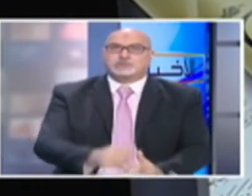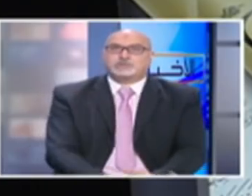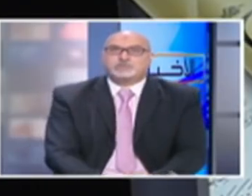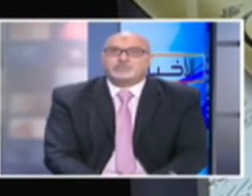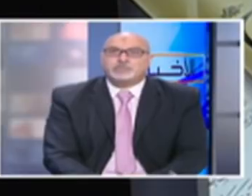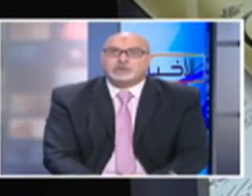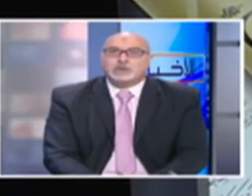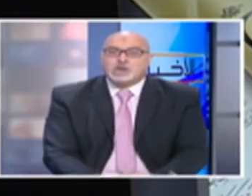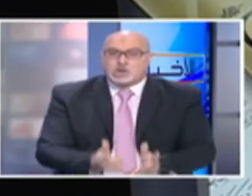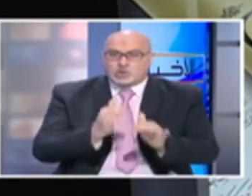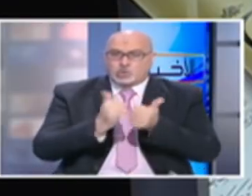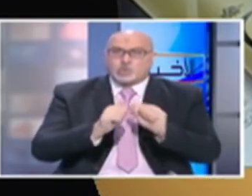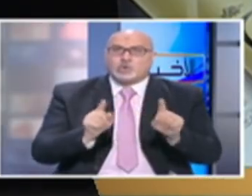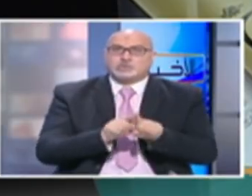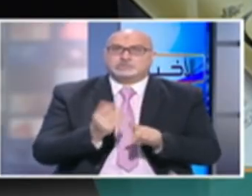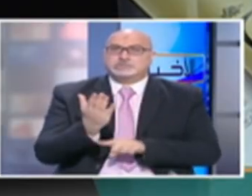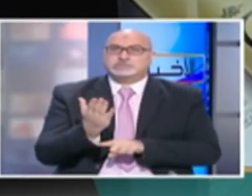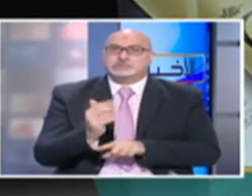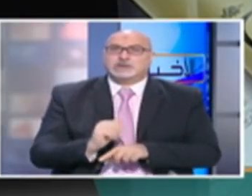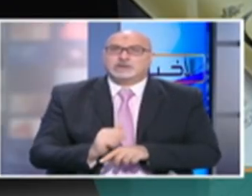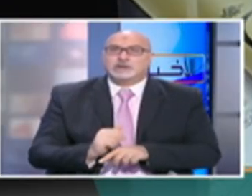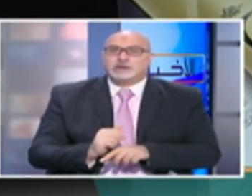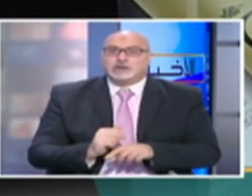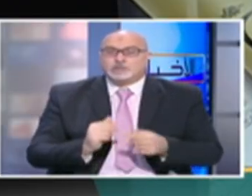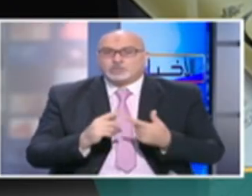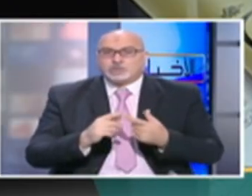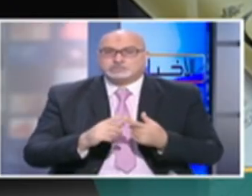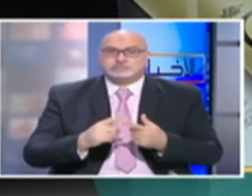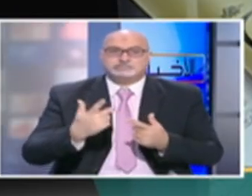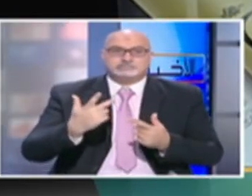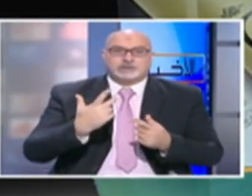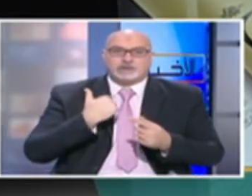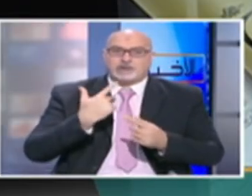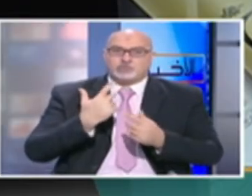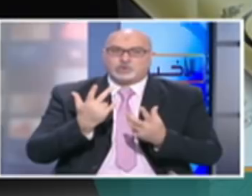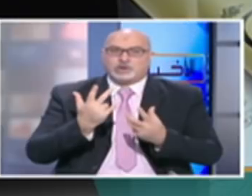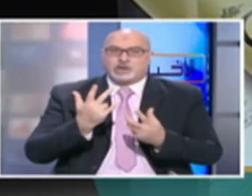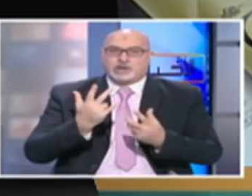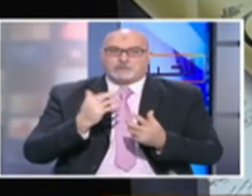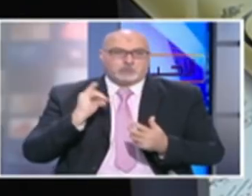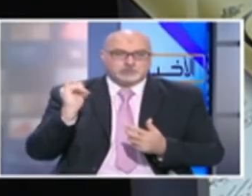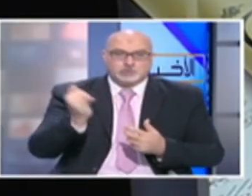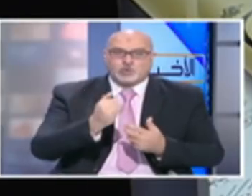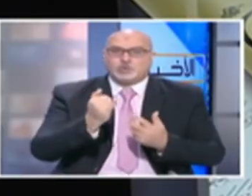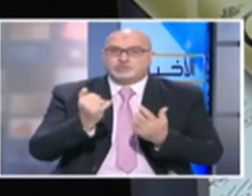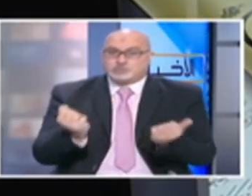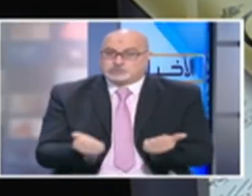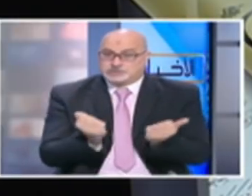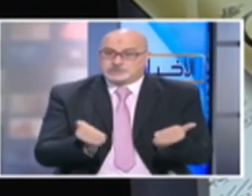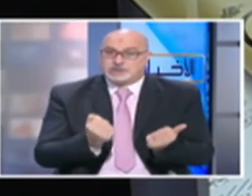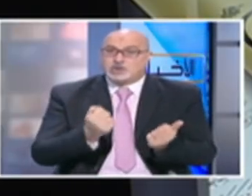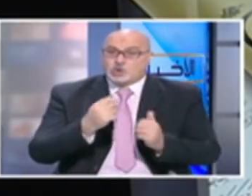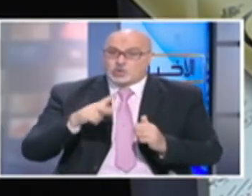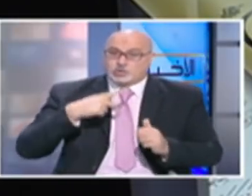مثل هذه تعمل كثير في ارتقاء فن الخط العربي هنا في الجزائر